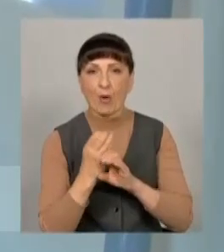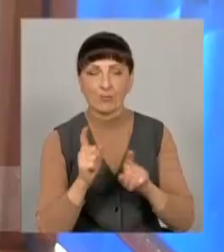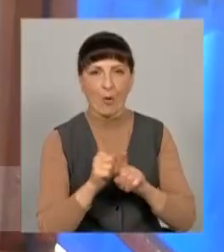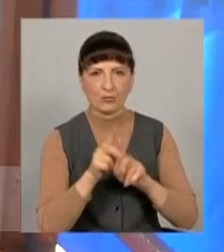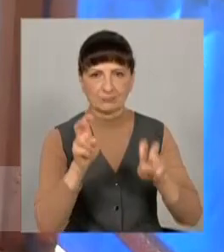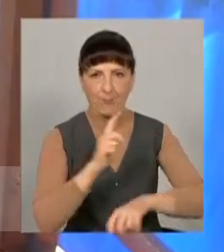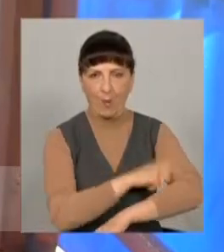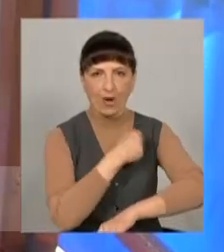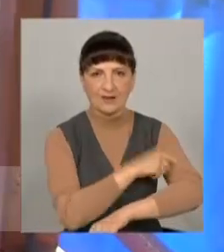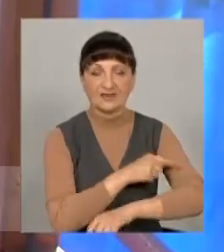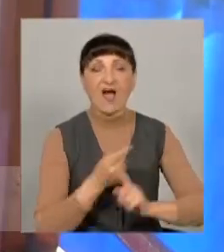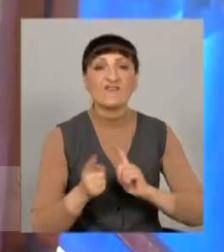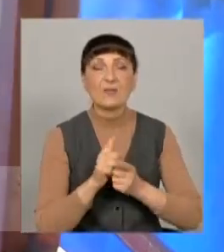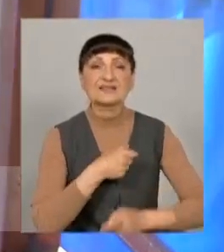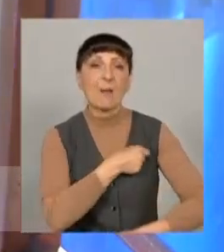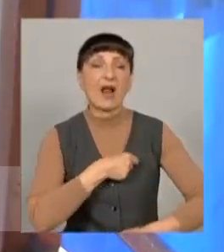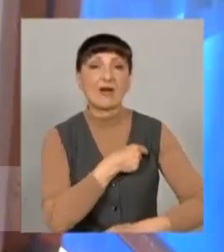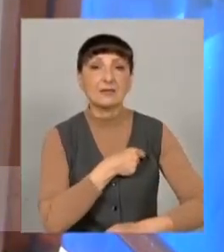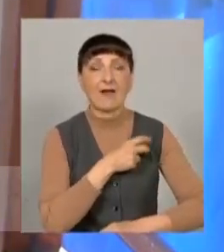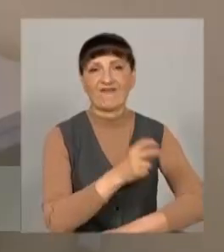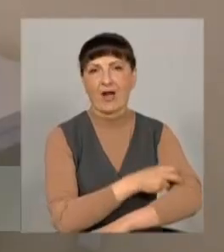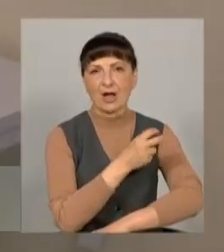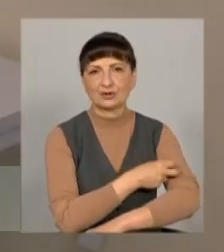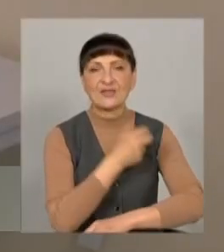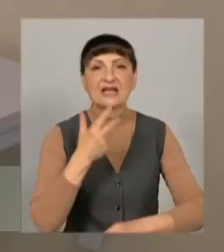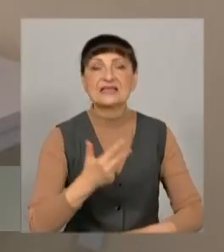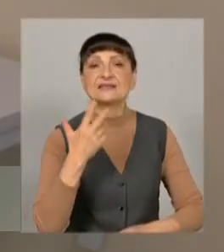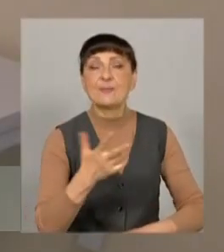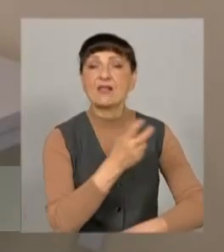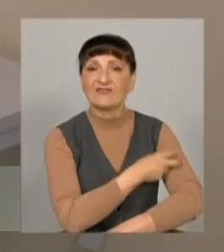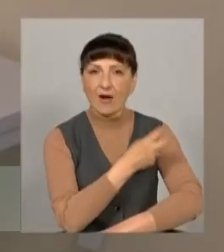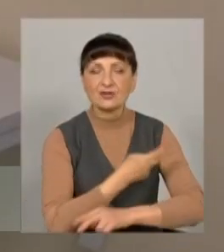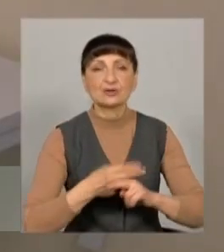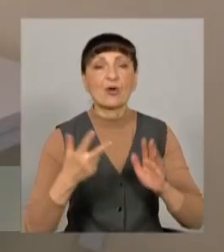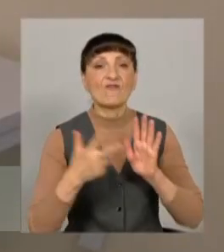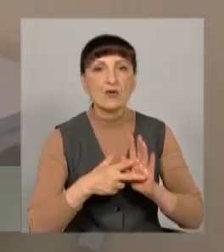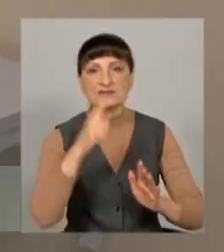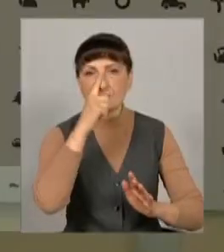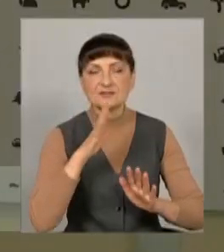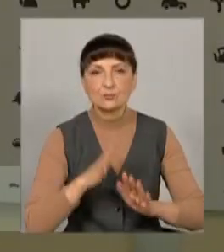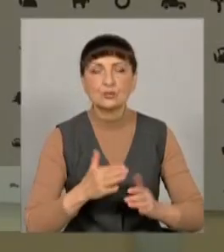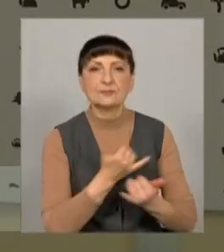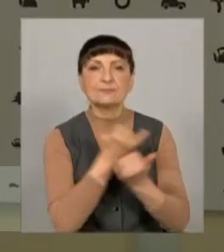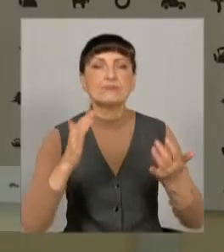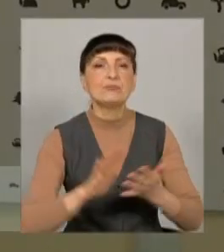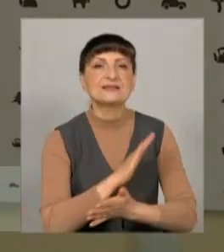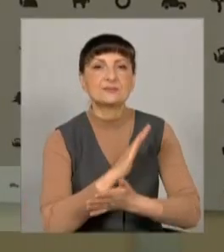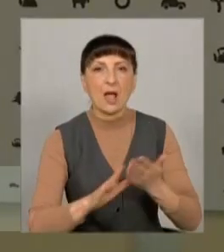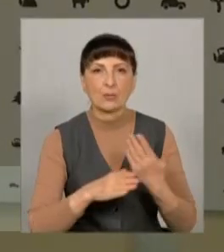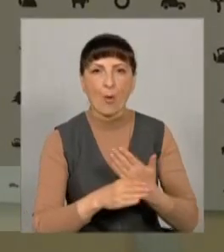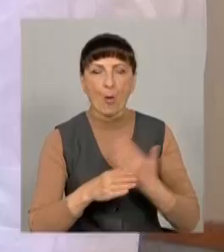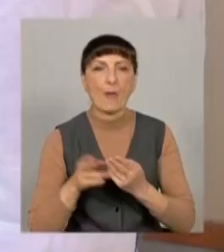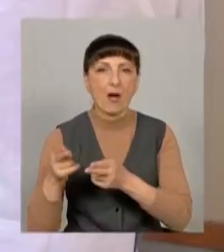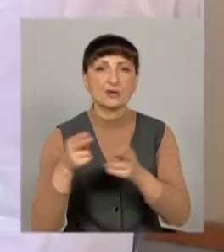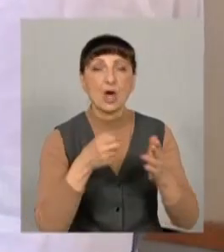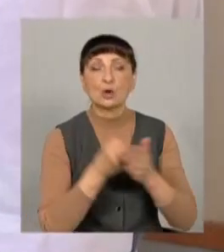вместо проводников – бригада врачей. В составе 35 специалистов, которые 8 месяцев будут оказывать бесплатную медпомощь. В планах